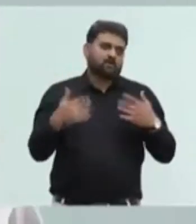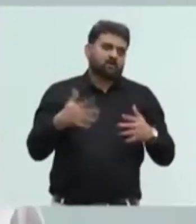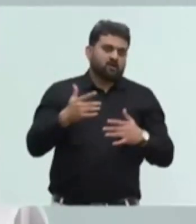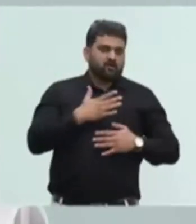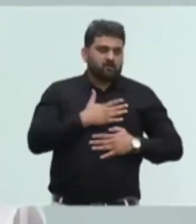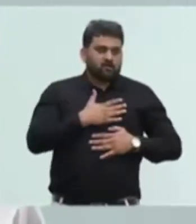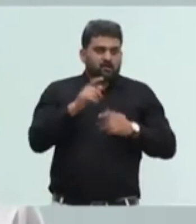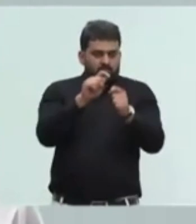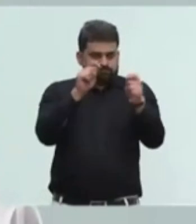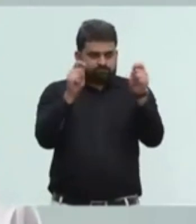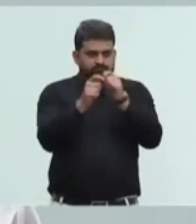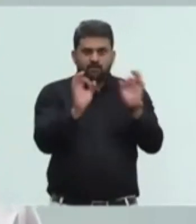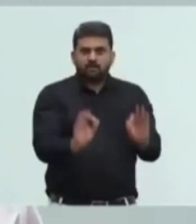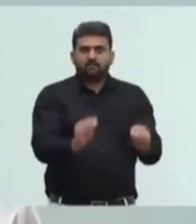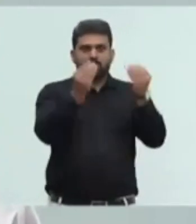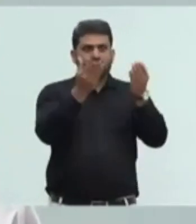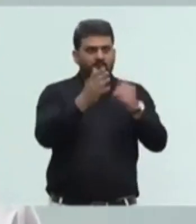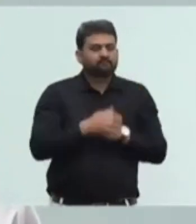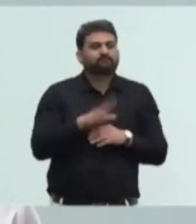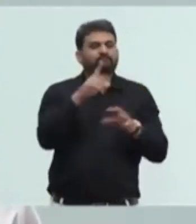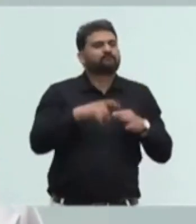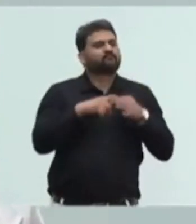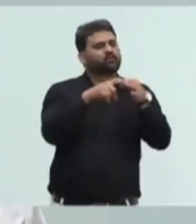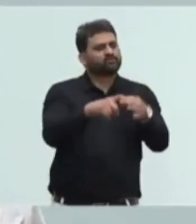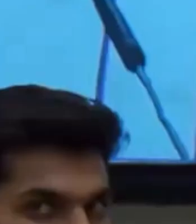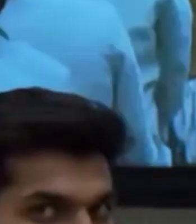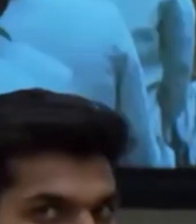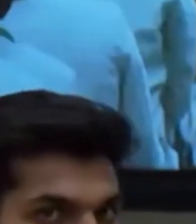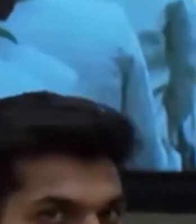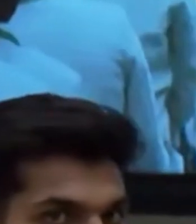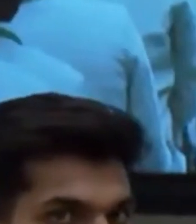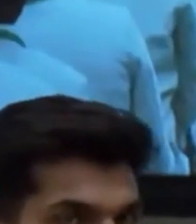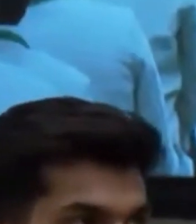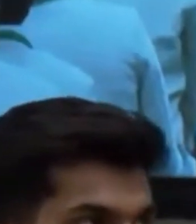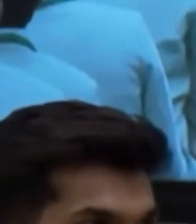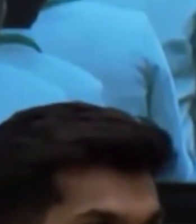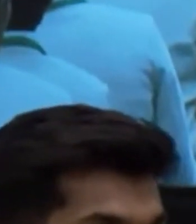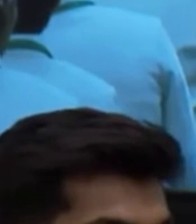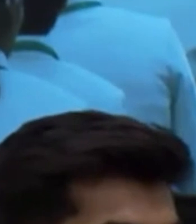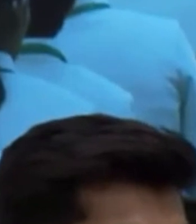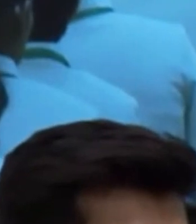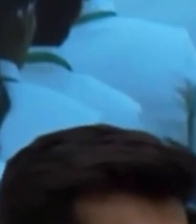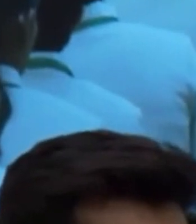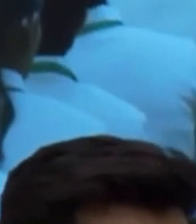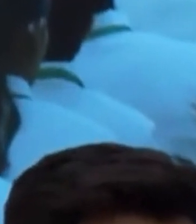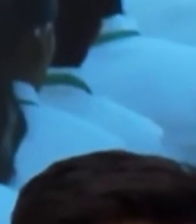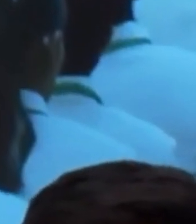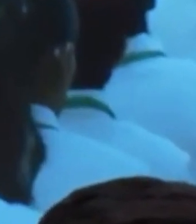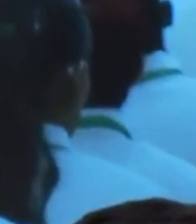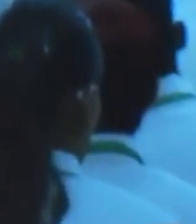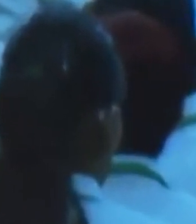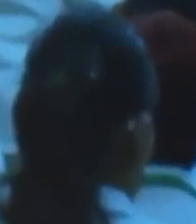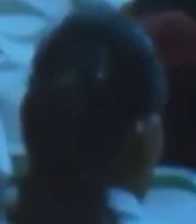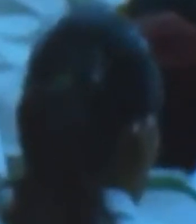बड़ा बदलाव में देख रहा हूं अच्छा यह बताओ आप हो तो कुएं से हैं और पुणे के लोग तो बहुत शुद्ध